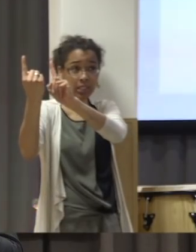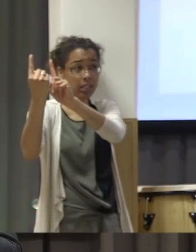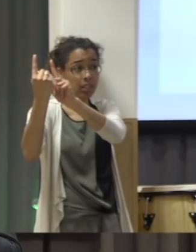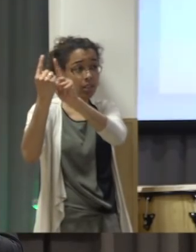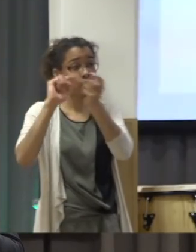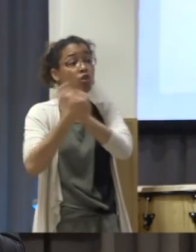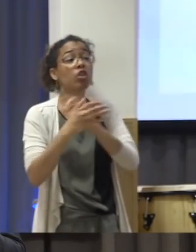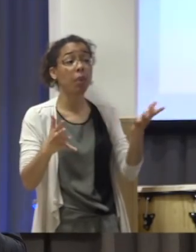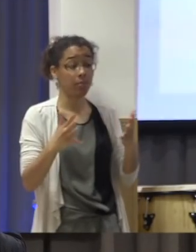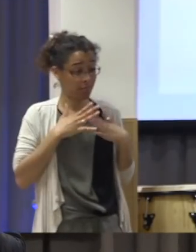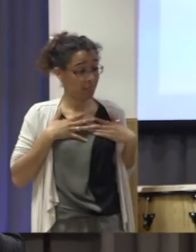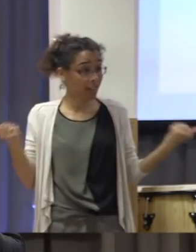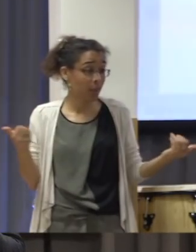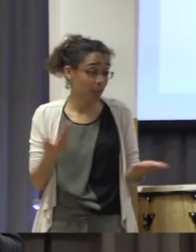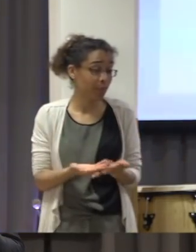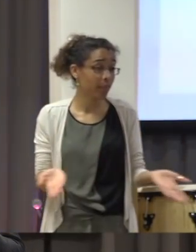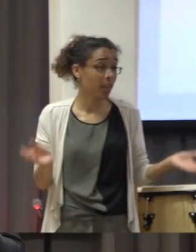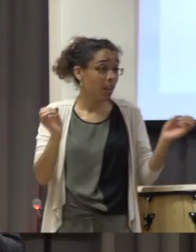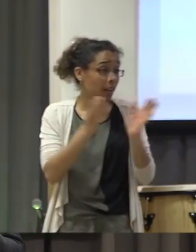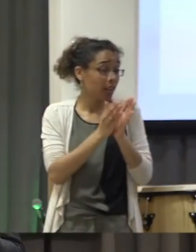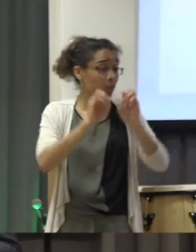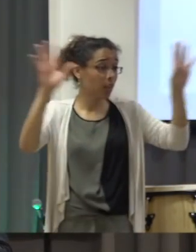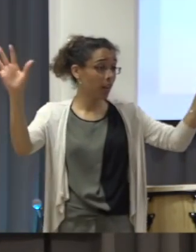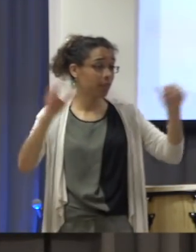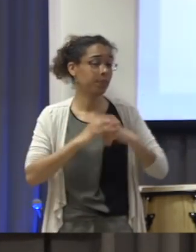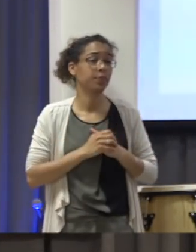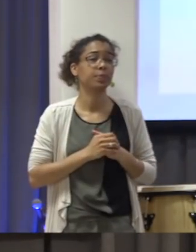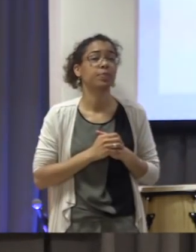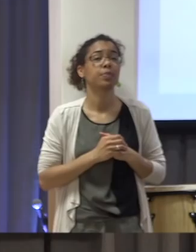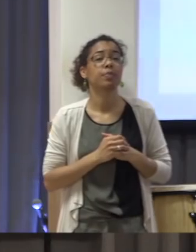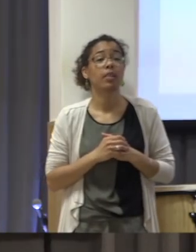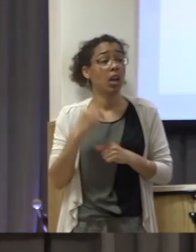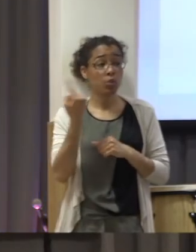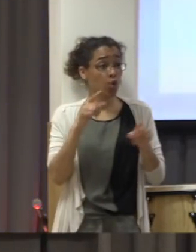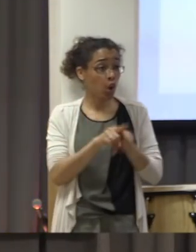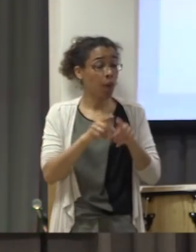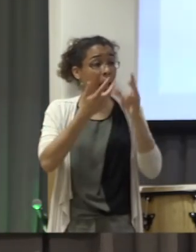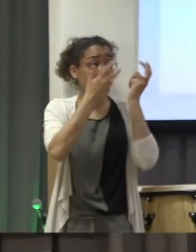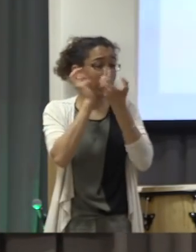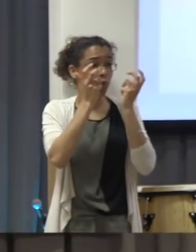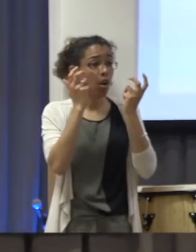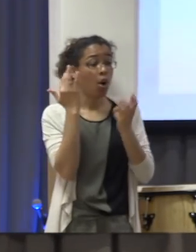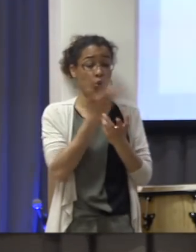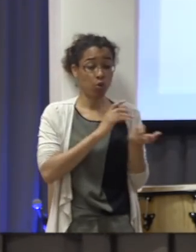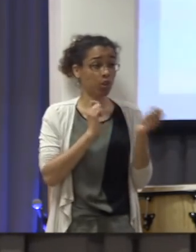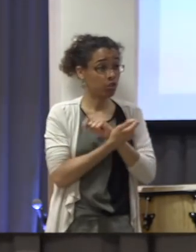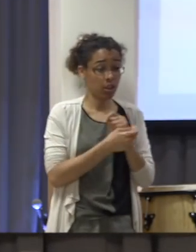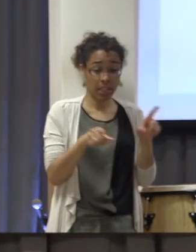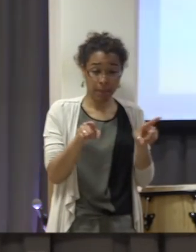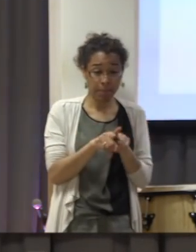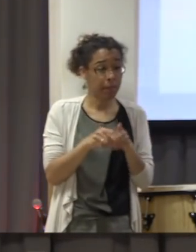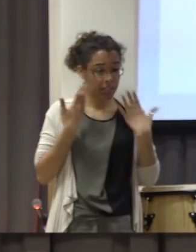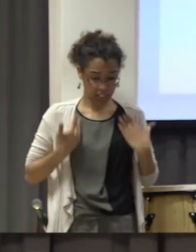qui? Guéri. Alléluia. C'est-à-dire de la même façon que tu vois les caméléons qui changent de couleur, de la même façon que dans